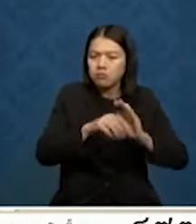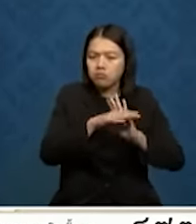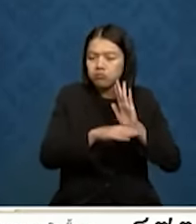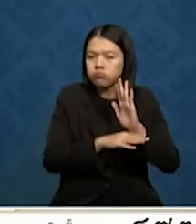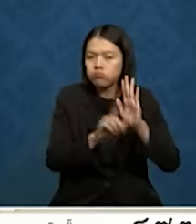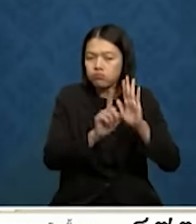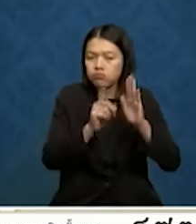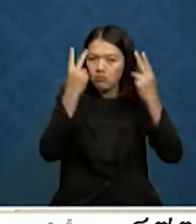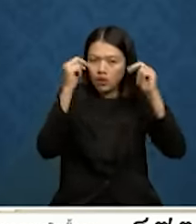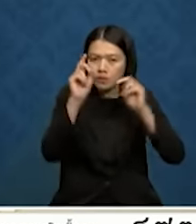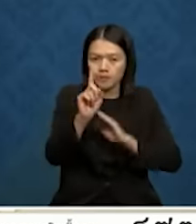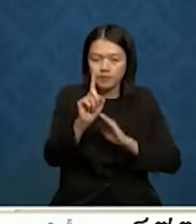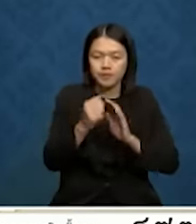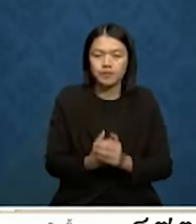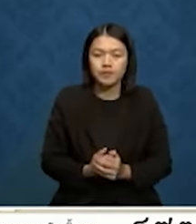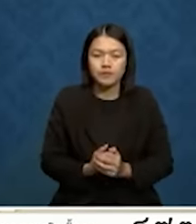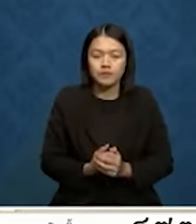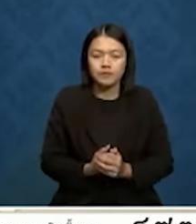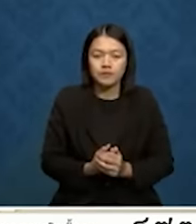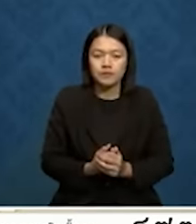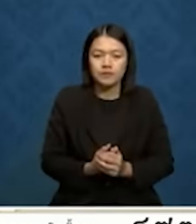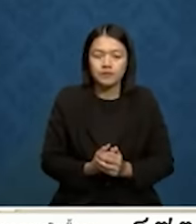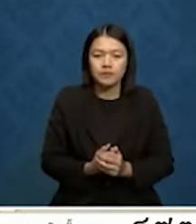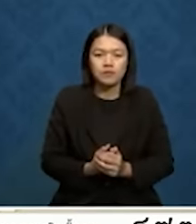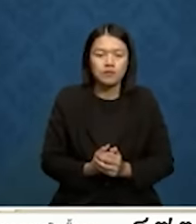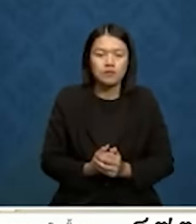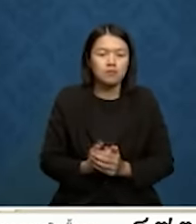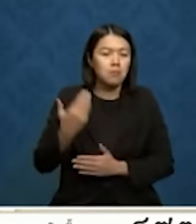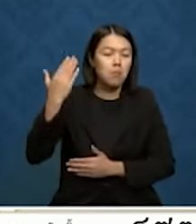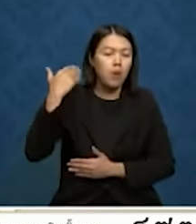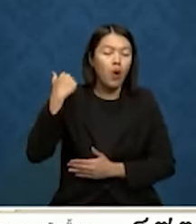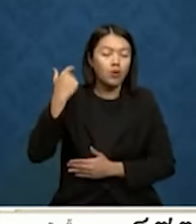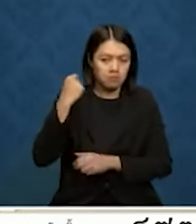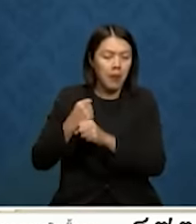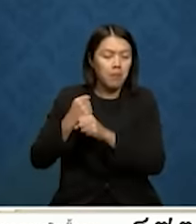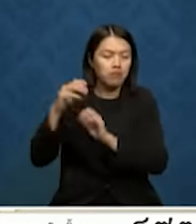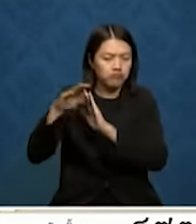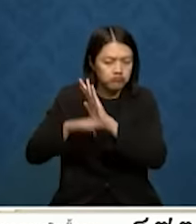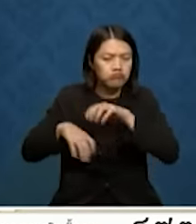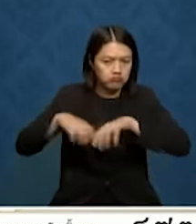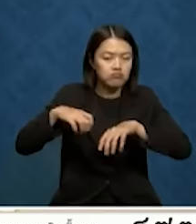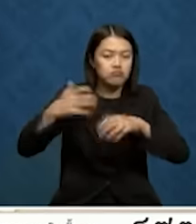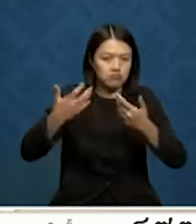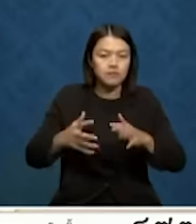รีดังต่อไปนี้และเป็นสิ่งที่เราเคยปฏิบัติมาแล้วนะครับ